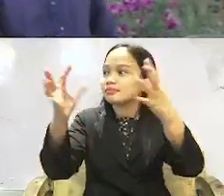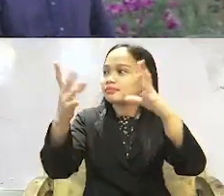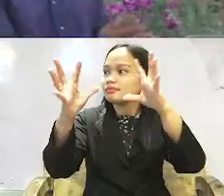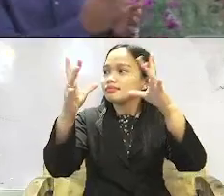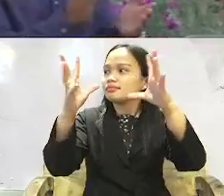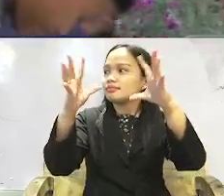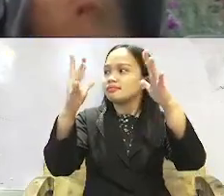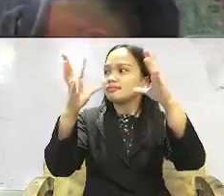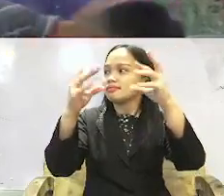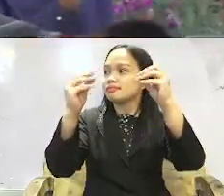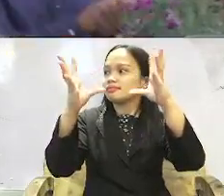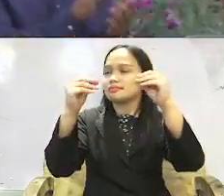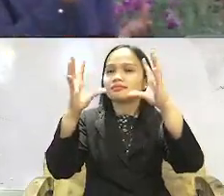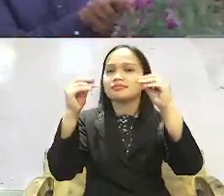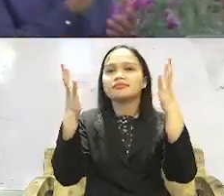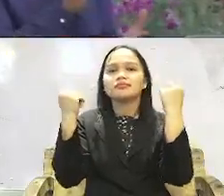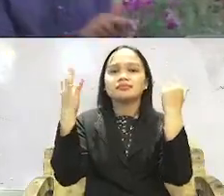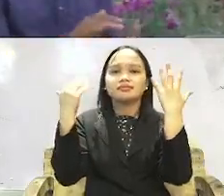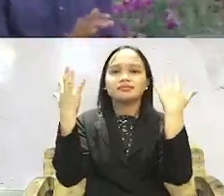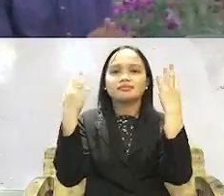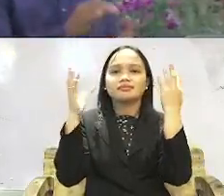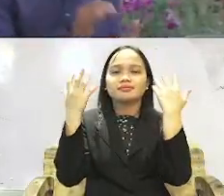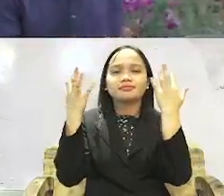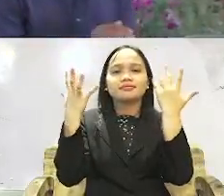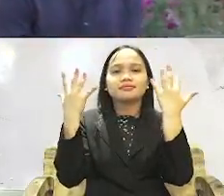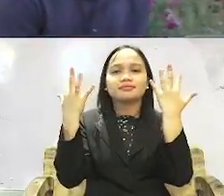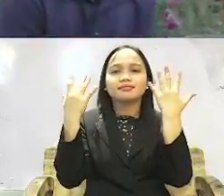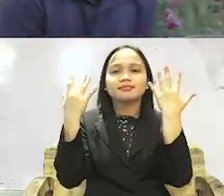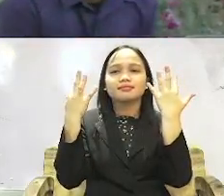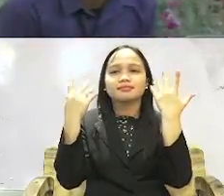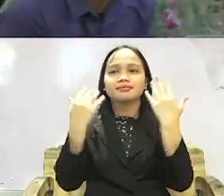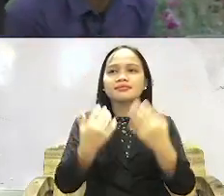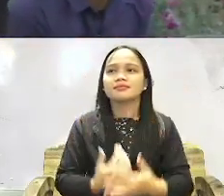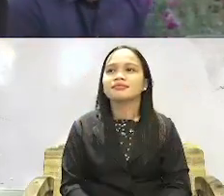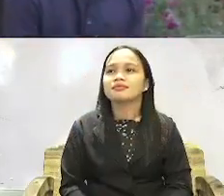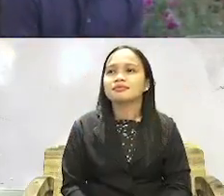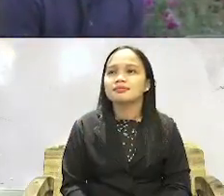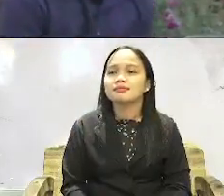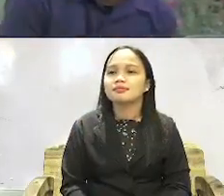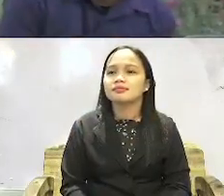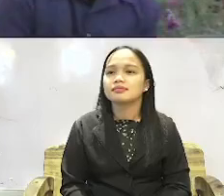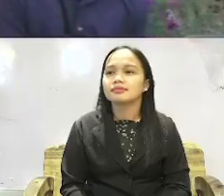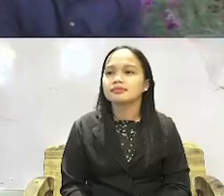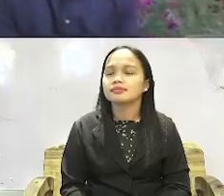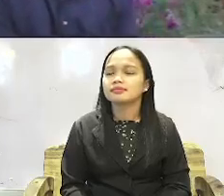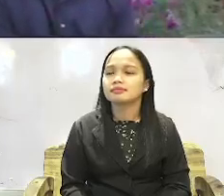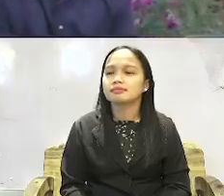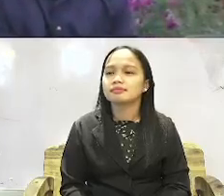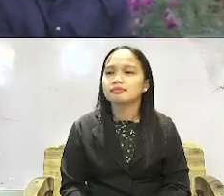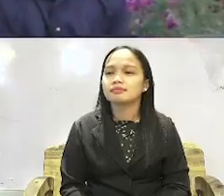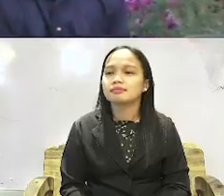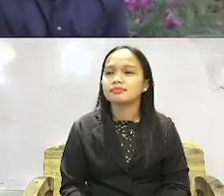Brother Hartley. Napakaganda na sinabi niya sa iyo. Thank you, thank you. Yung sabi niya, kung magpapabiktima, mahuli.